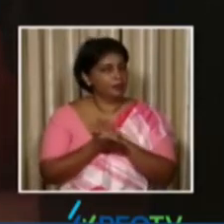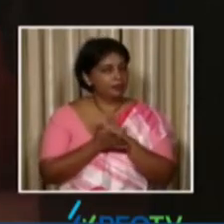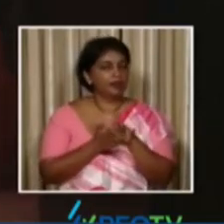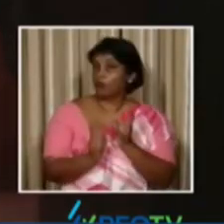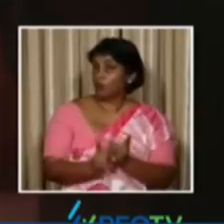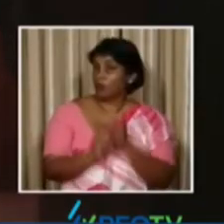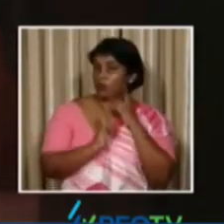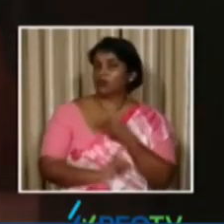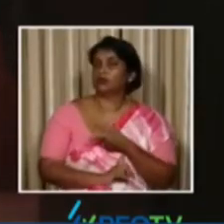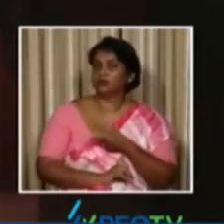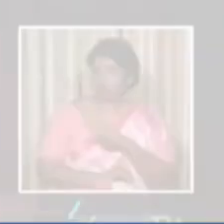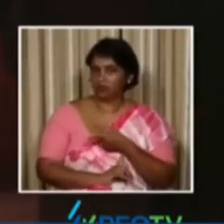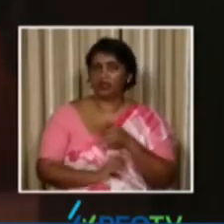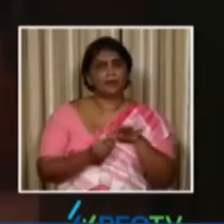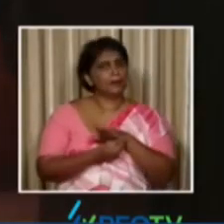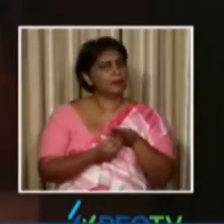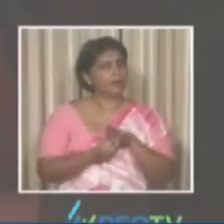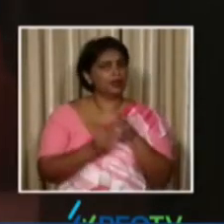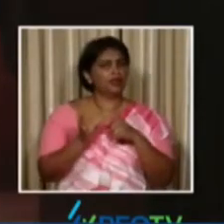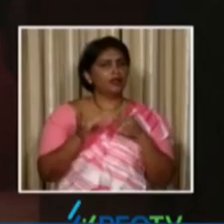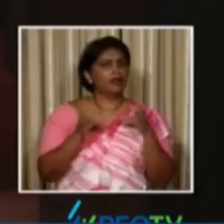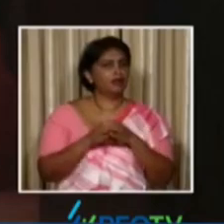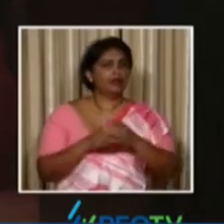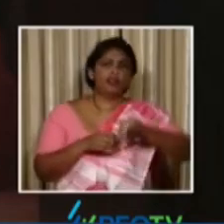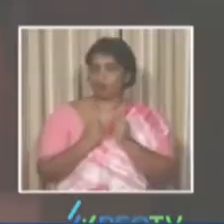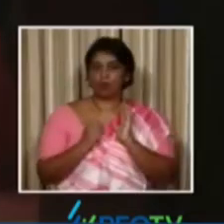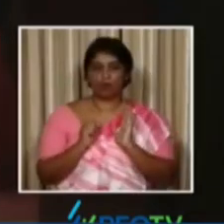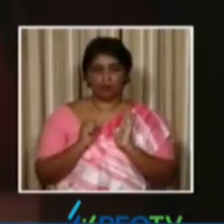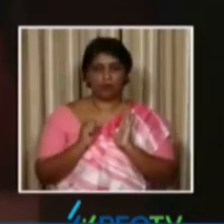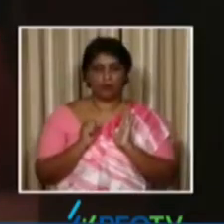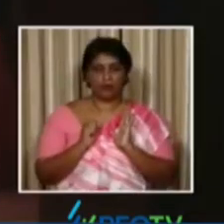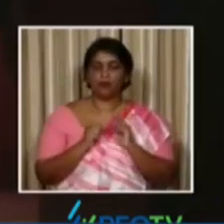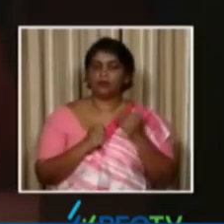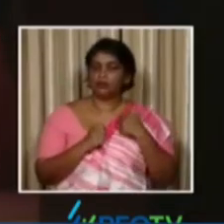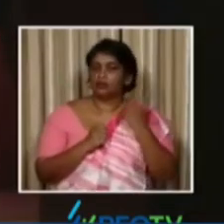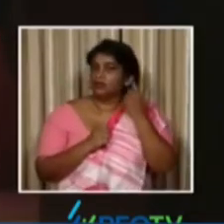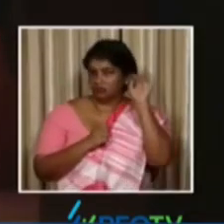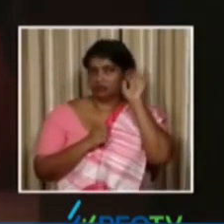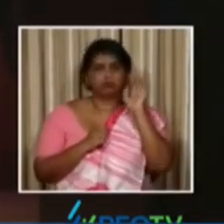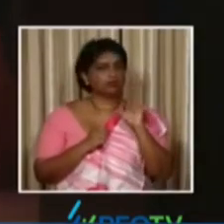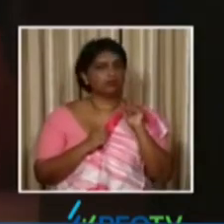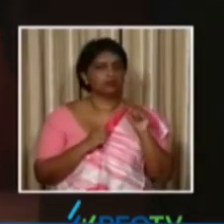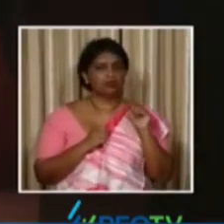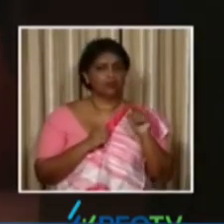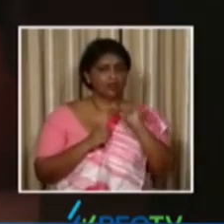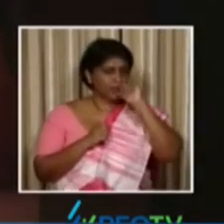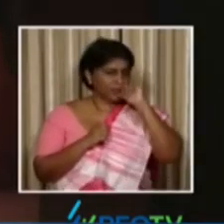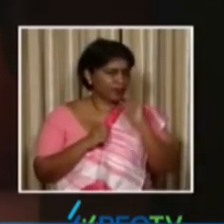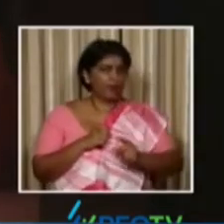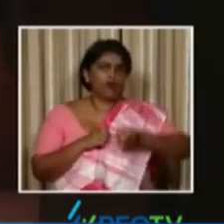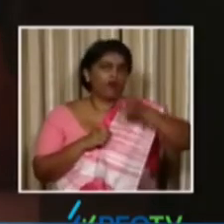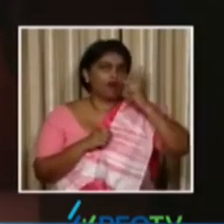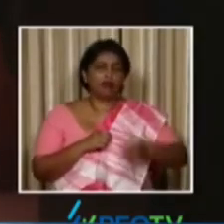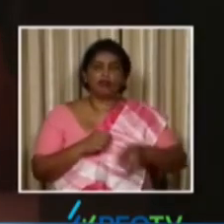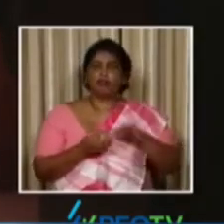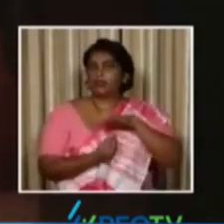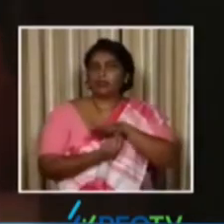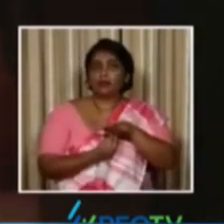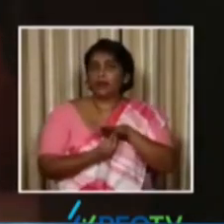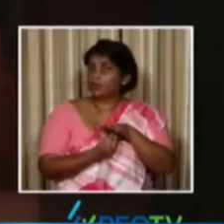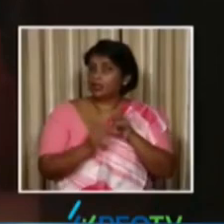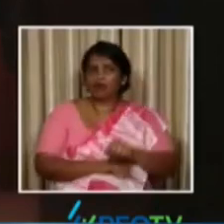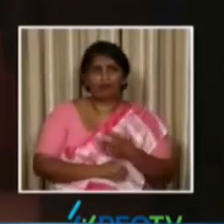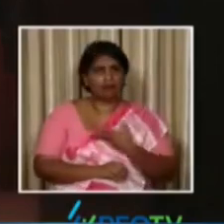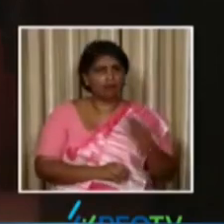කන්වෙන්ෂන් එක අනුව ඒ පරිසර අධිකාරී වලින් අවසරය ගත යුතුව තිබෙනවා. අපි දැනගන්නට තිබෙනවා කිසිම අවසරයක් මධ්‍යම පරිසර අධිකාරියෙන්